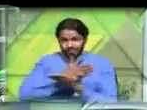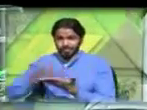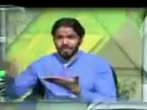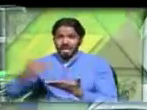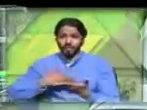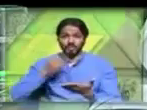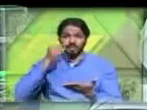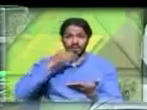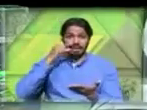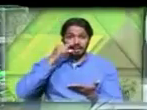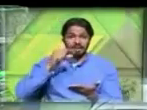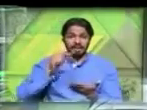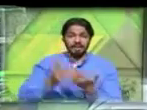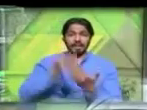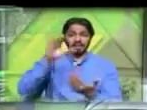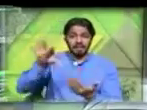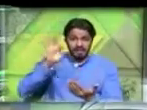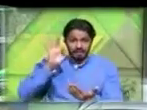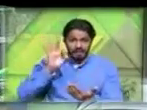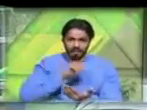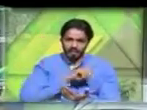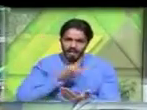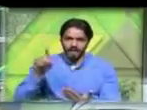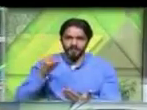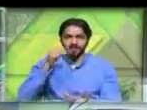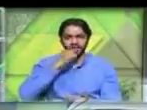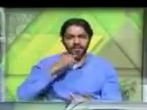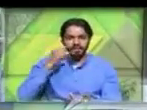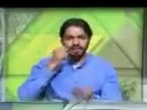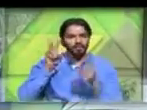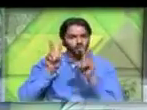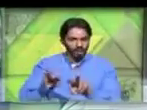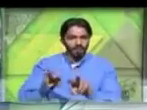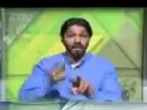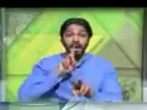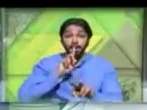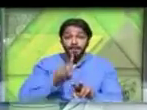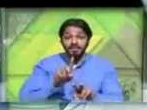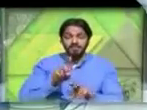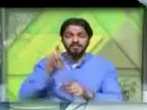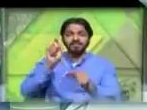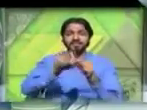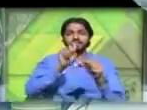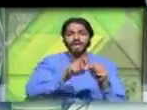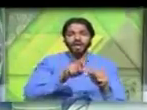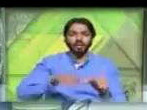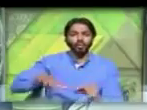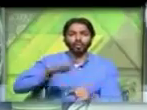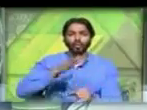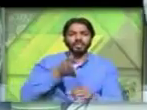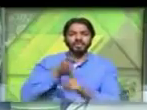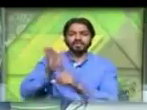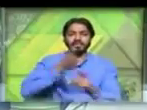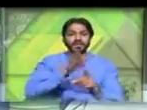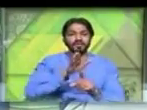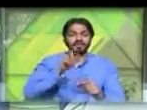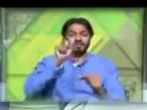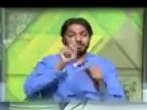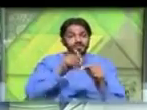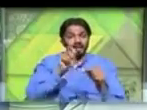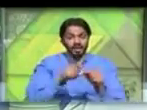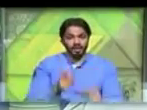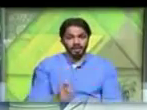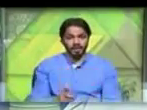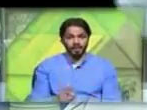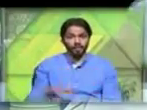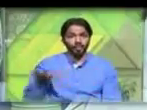الثوابت، وإنما التجديد أن نعود بالأمة إلى هذه الأصول والثوابت، على لتفهم هذه الأصول